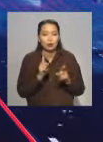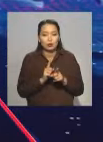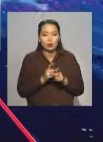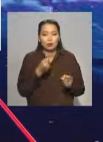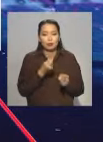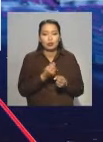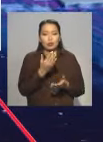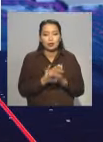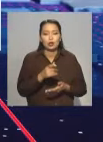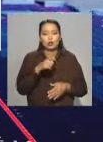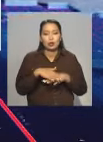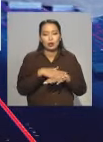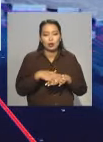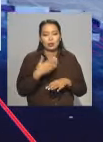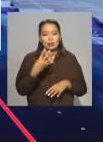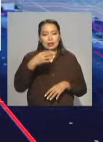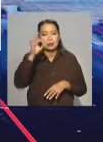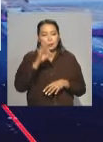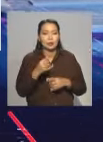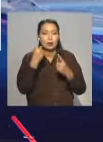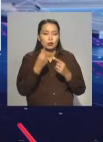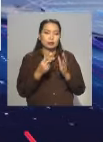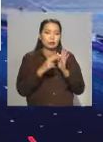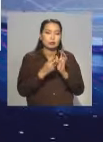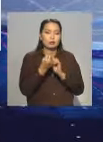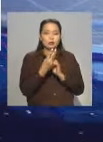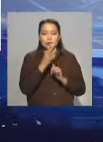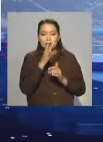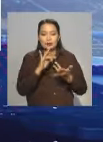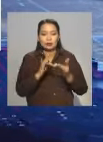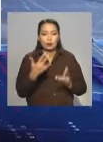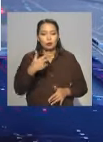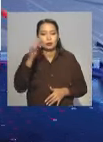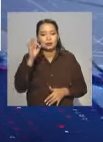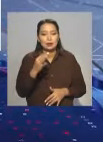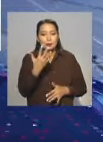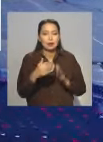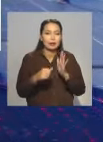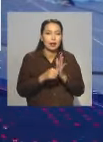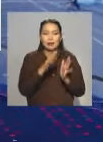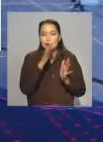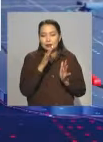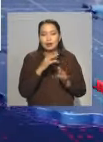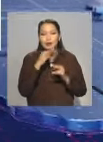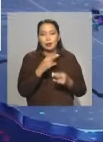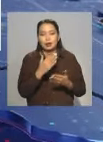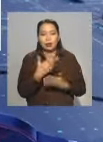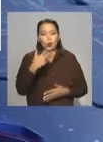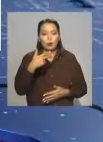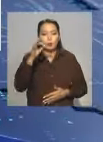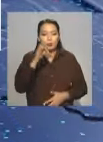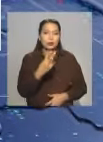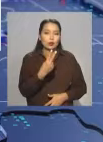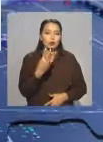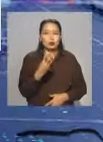Жұрттың 40% күніне 8-12 сағат желіде отырады. 30% 5-6 сағатын арнайды. Қалған 30%